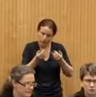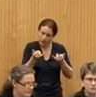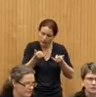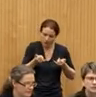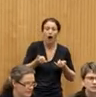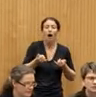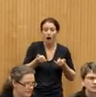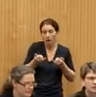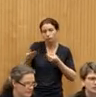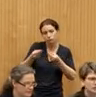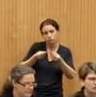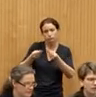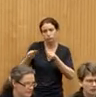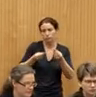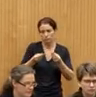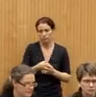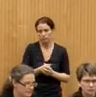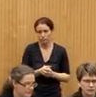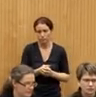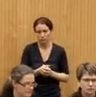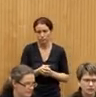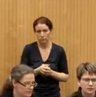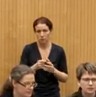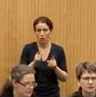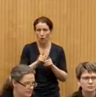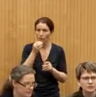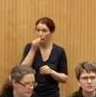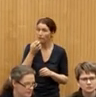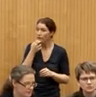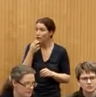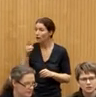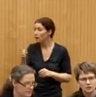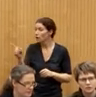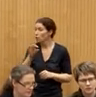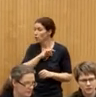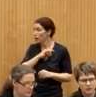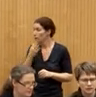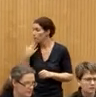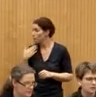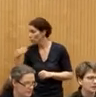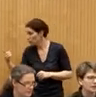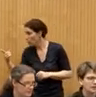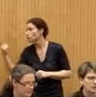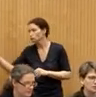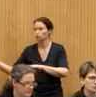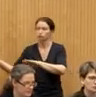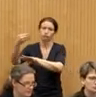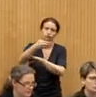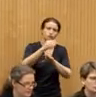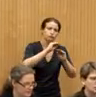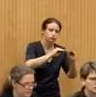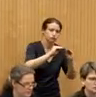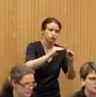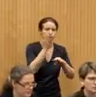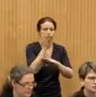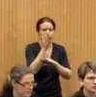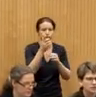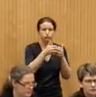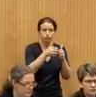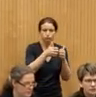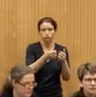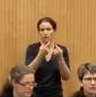Technischen Hochschule, wer von unseren Kollegen das am besten den anderen erklären kann und so, weil es